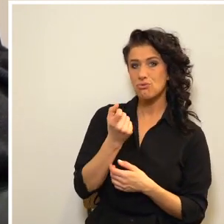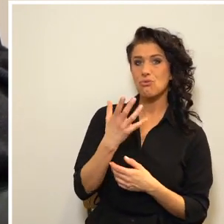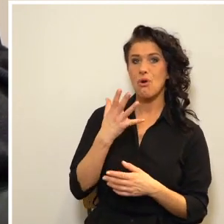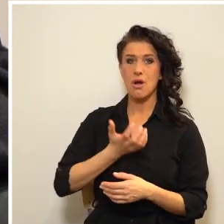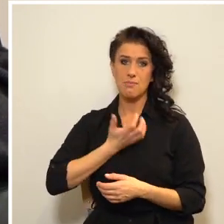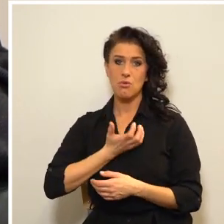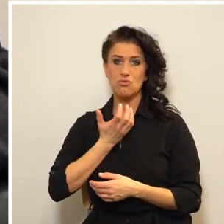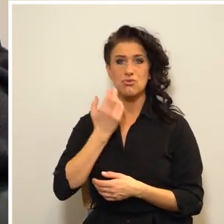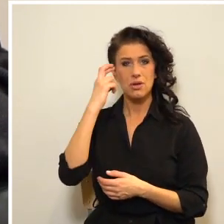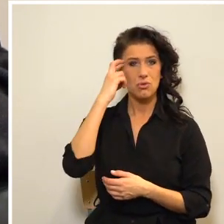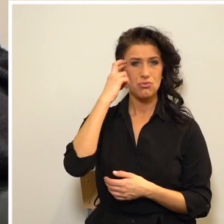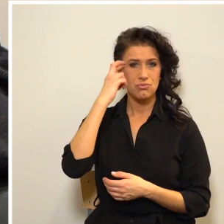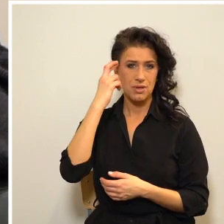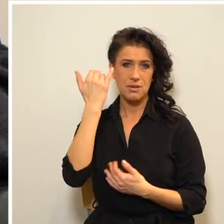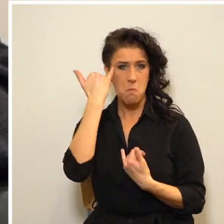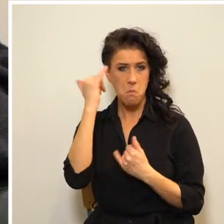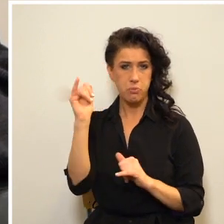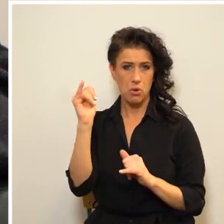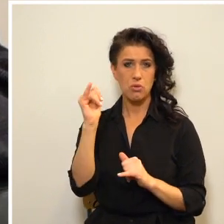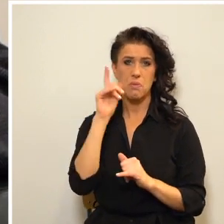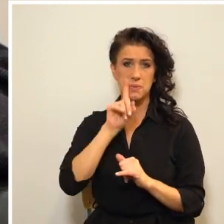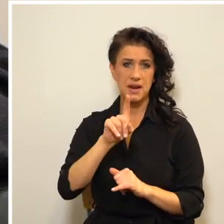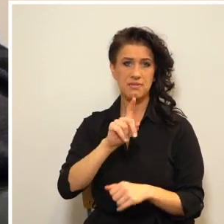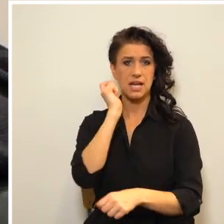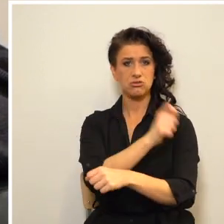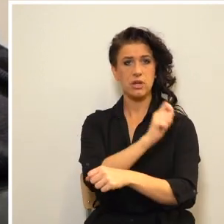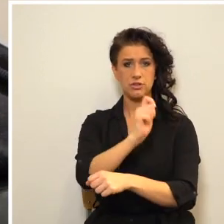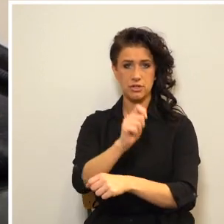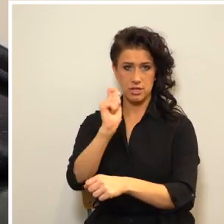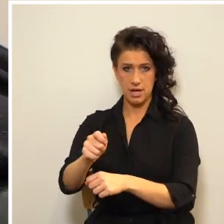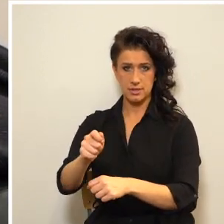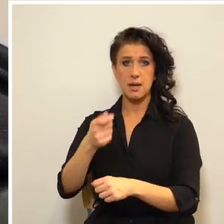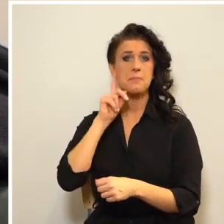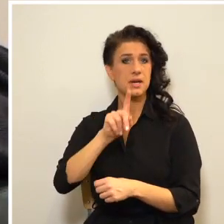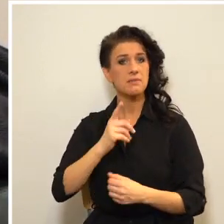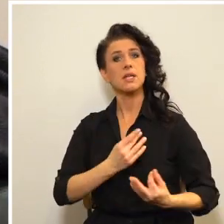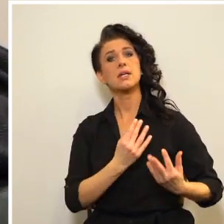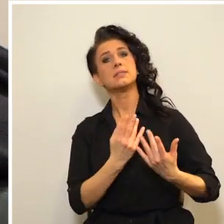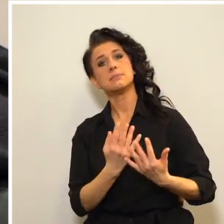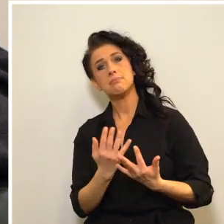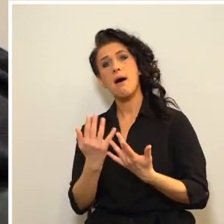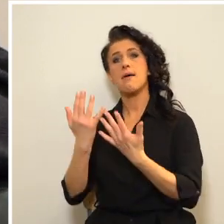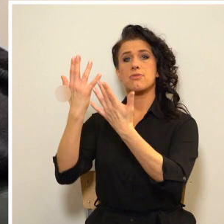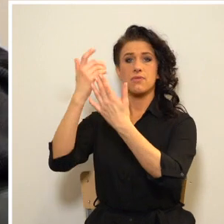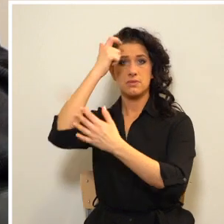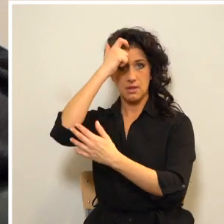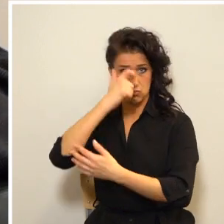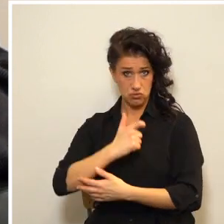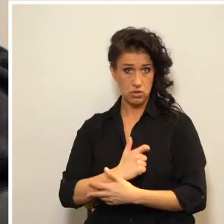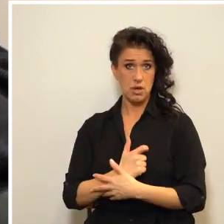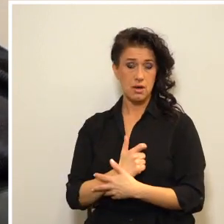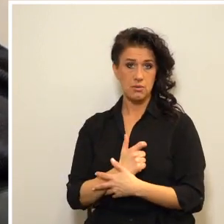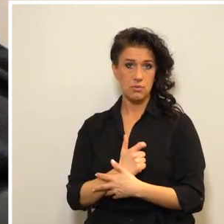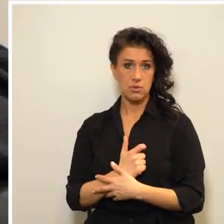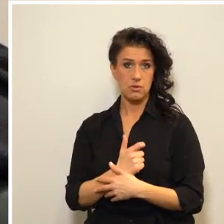sposobem rozumienia fundamentalnej prawdy chrześcijaństwie mianowicie prawdę zmartwychwstaniu ciału ta naiwność